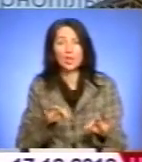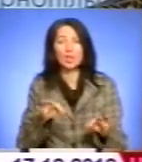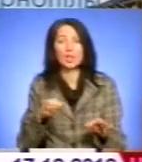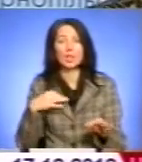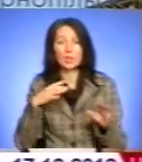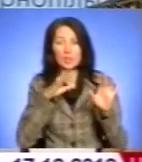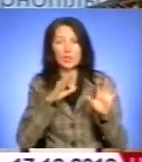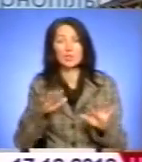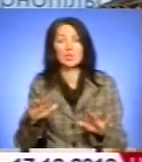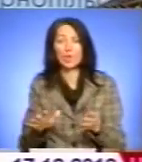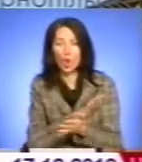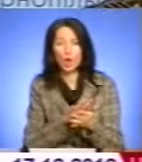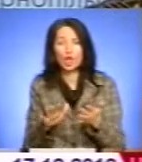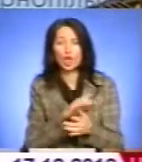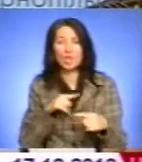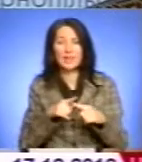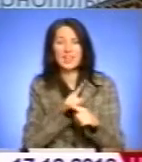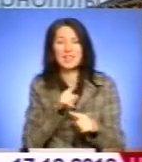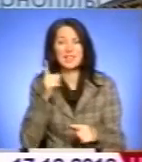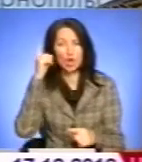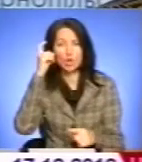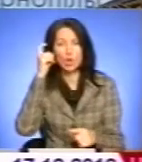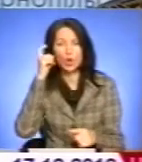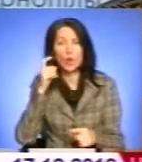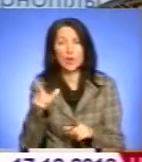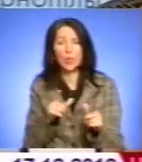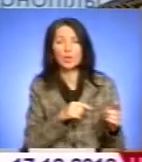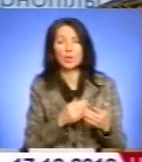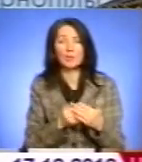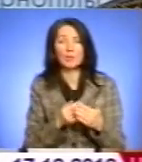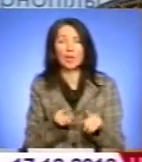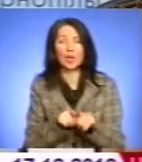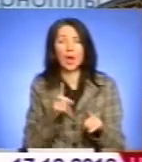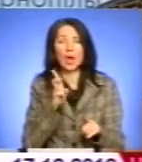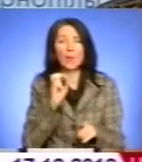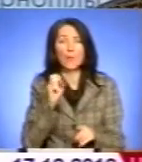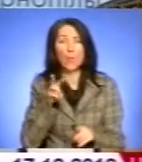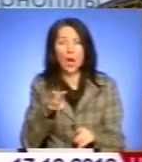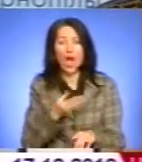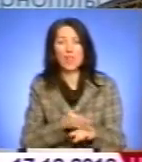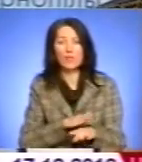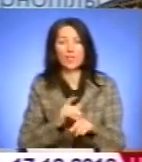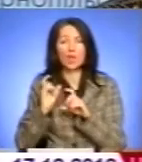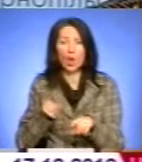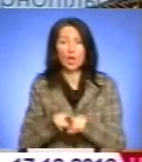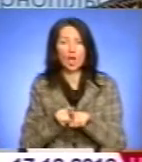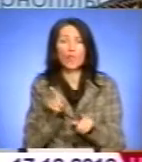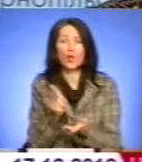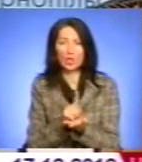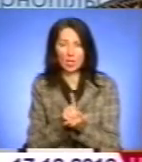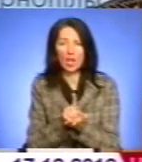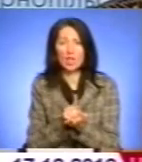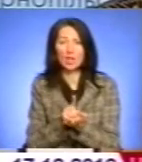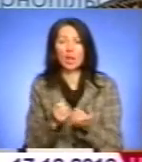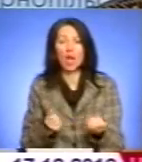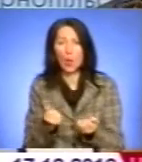розчисна техніка щорткова типу БАТа, це важкий на базі танка автомобіль,